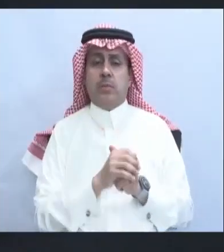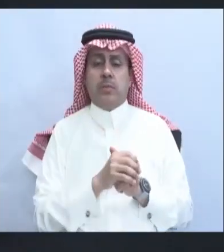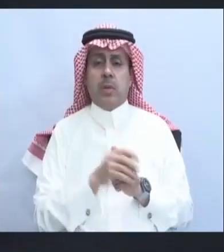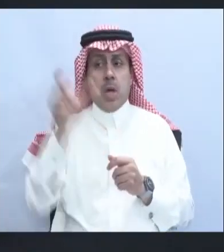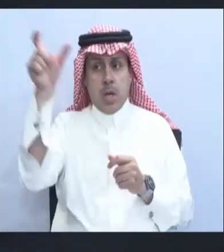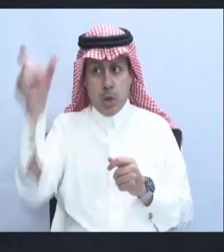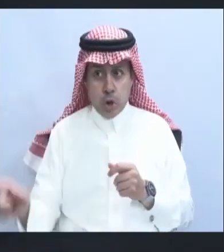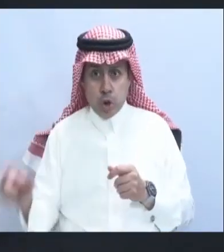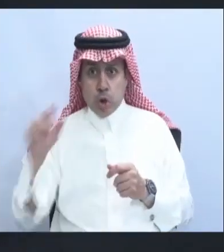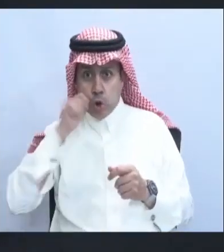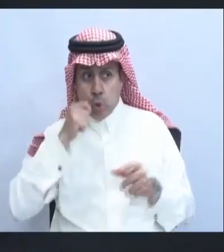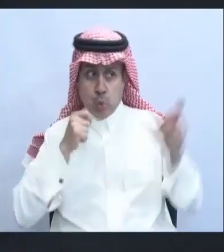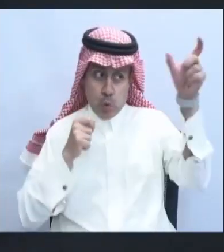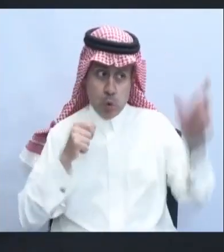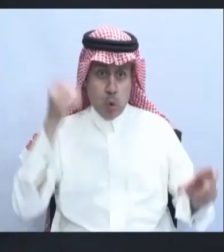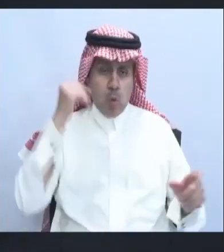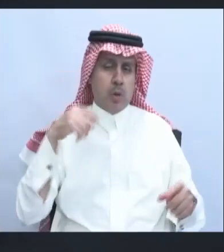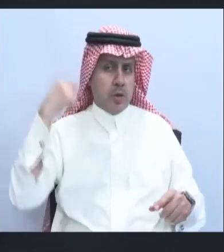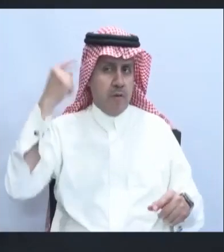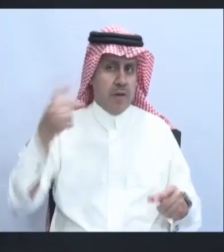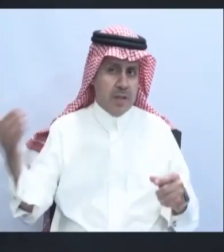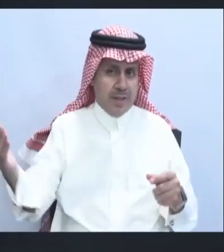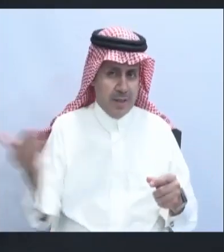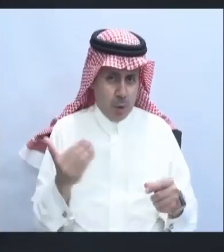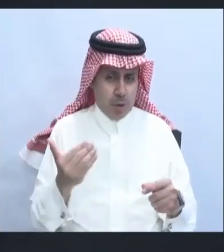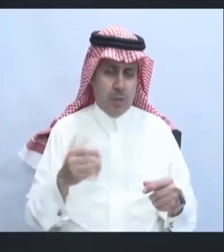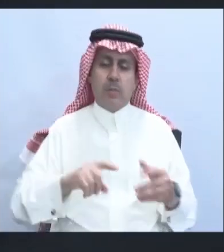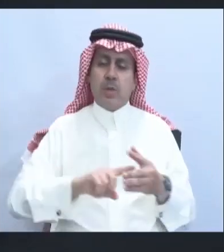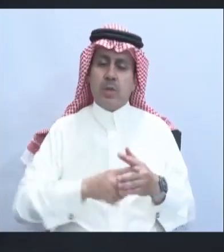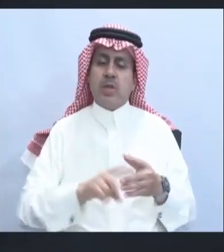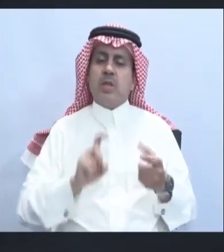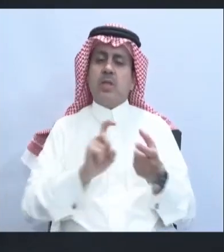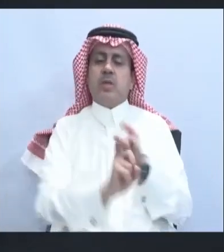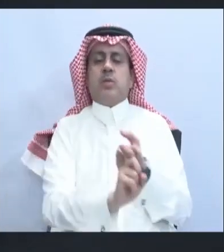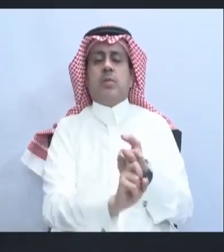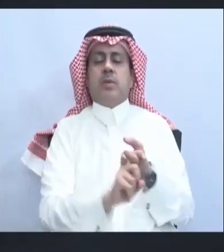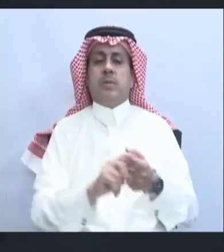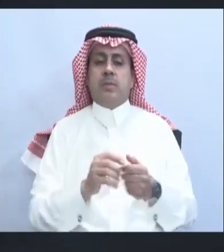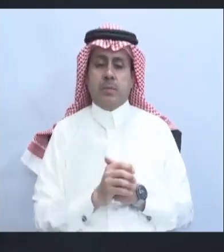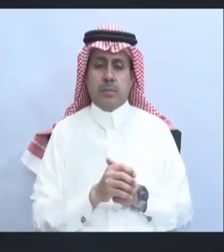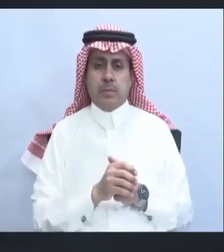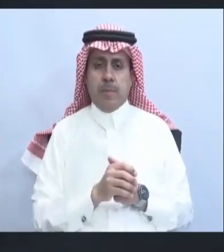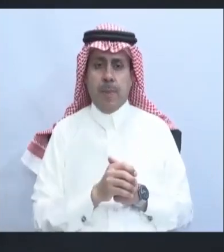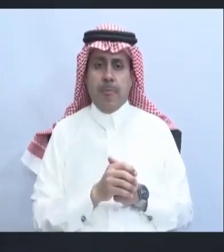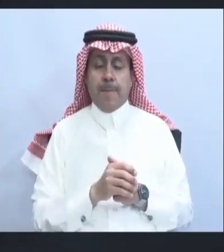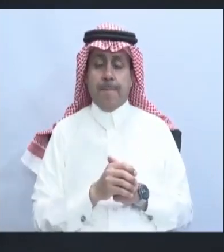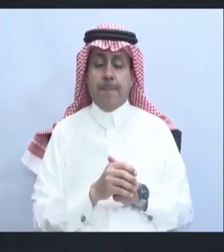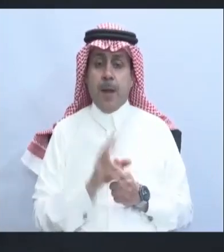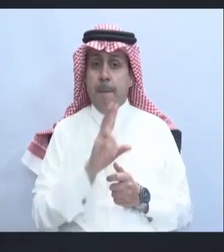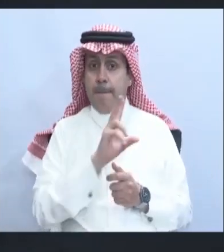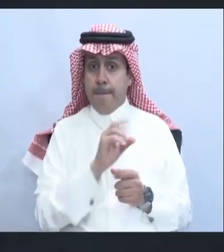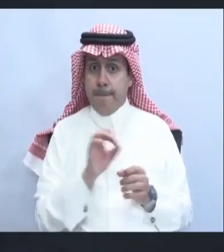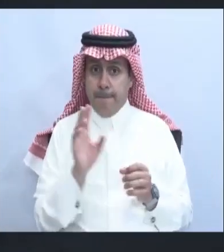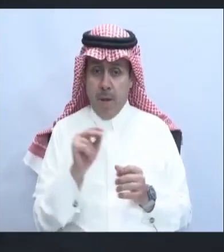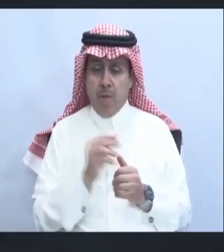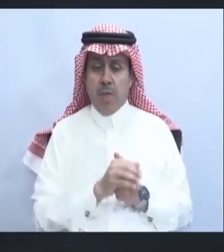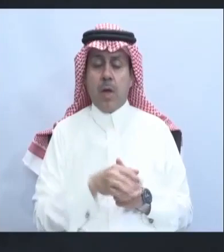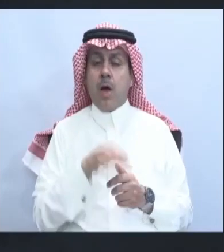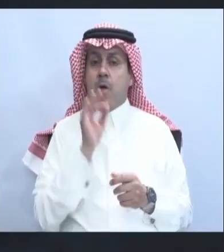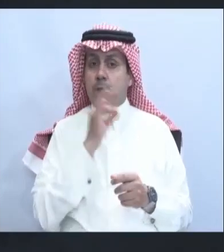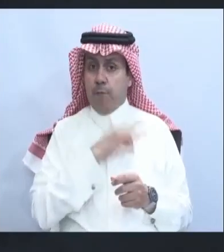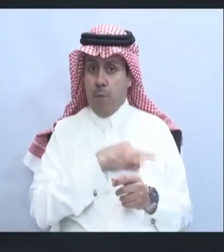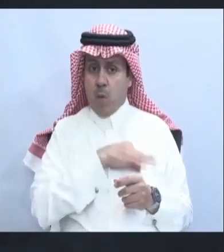الواحد من الزوجين يراجع نفسه ويعيد الامر الى ما كان عليه هذه اب بعض الحكم